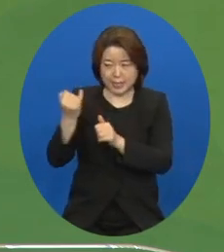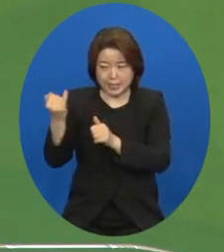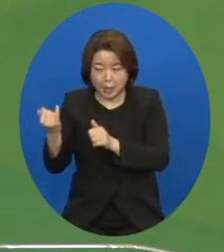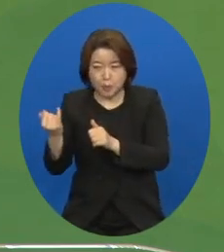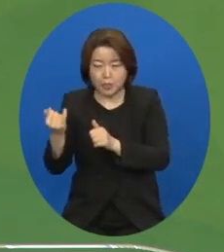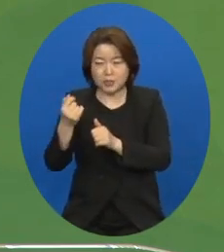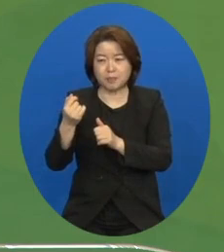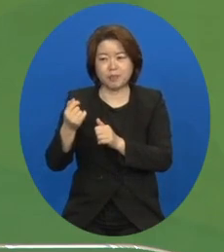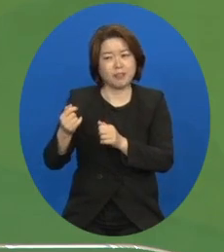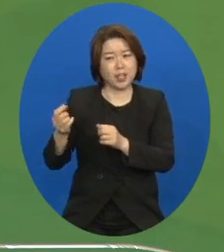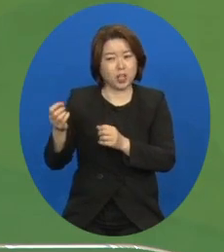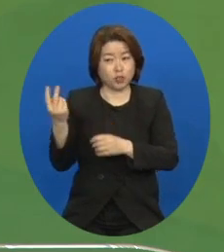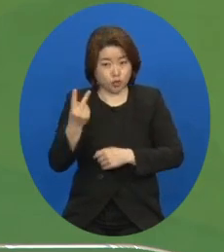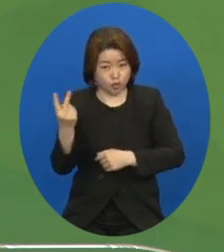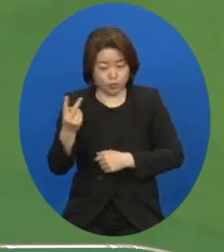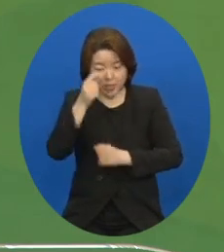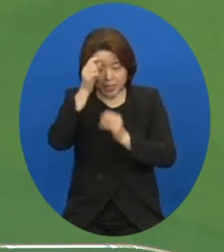나옵니다.